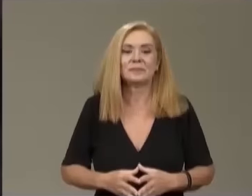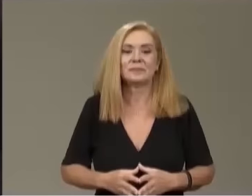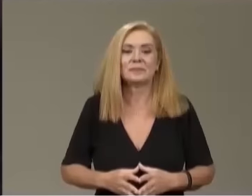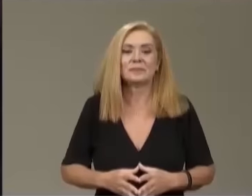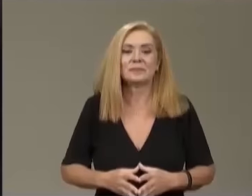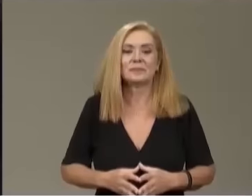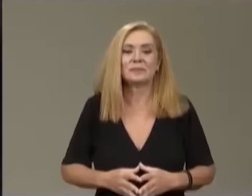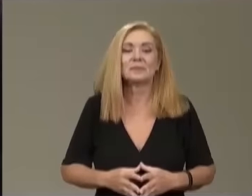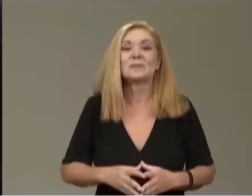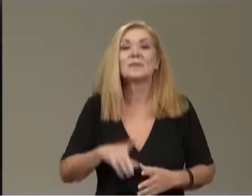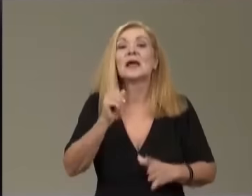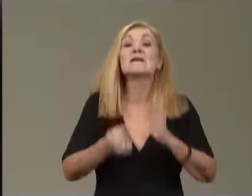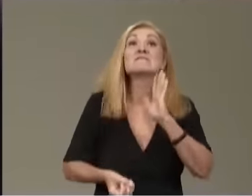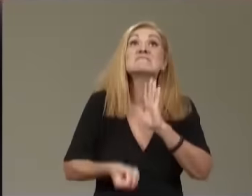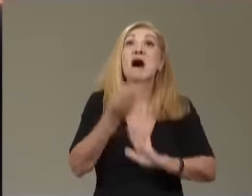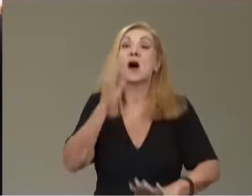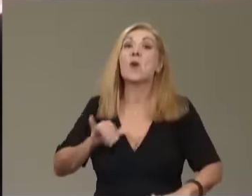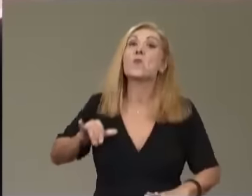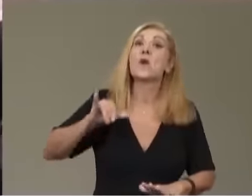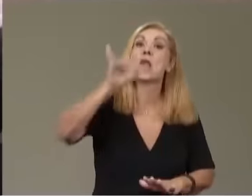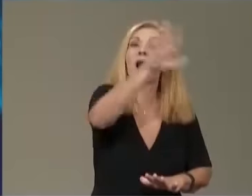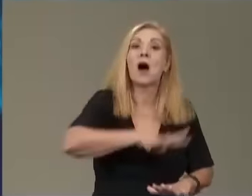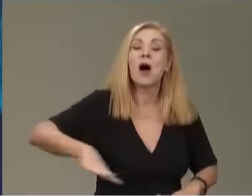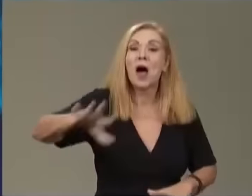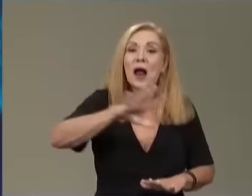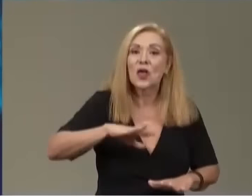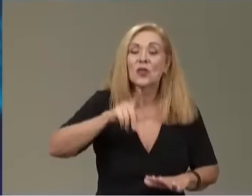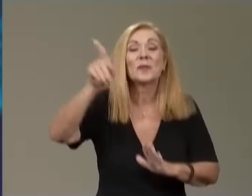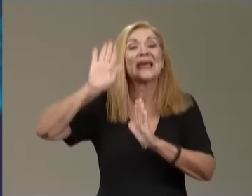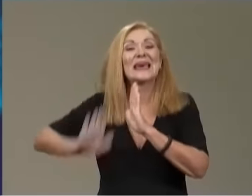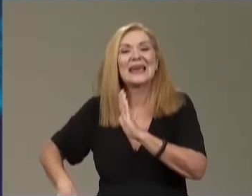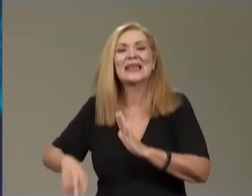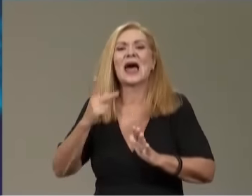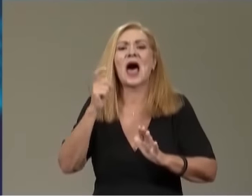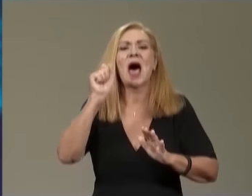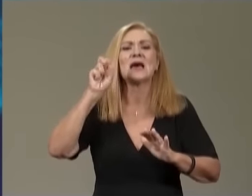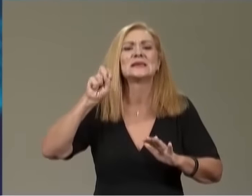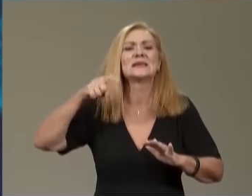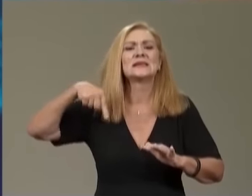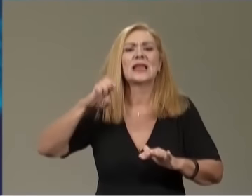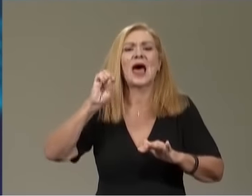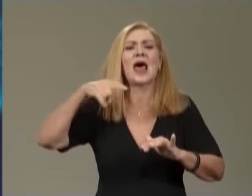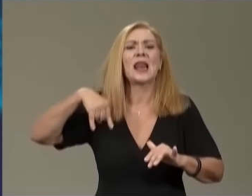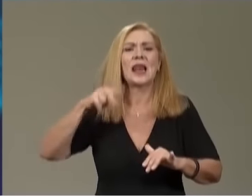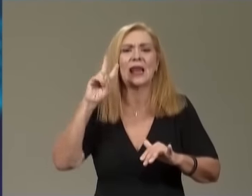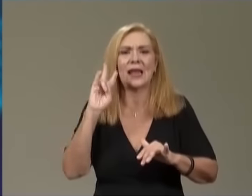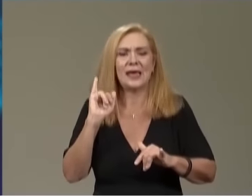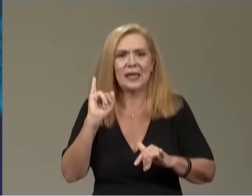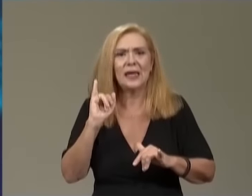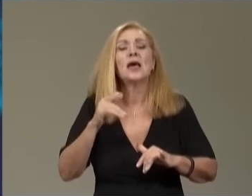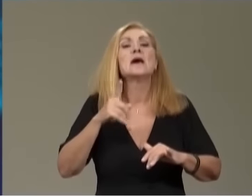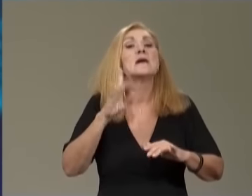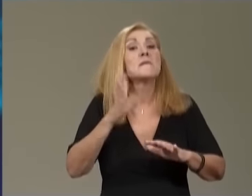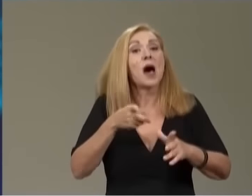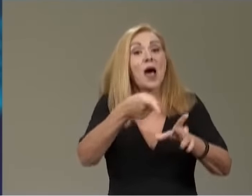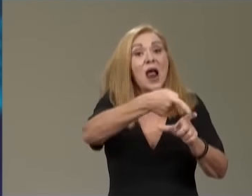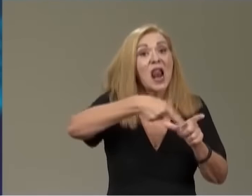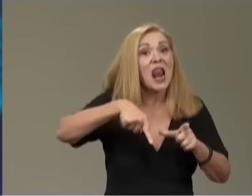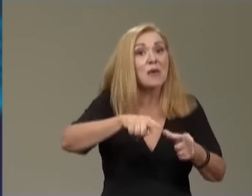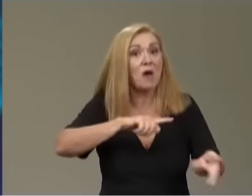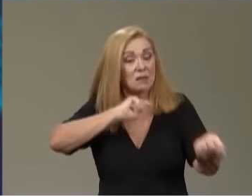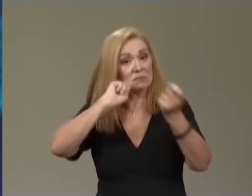Με ένα ακόμα νέο αεροδρόμιο, στο Καστέλι, στην Κρήτη, με σύγχρονους οδικούς άξονες, με αναβαθμισμένα λιμάνια,